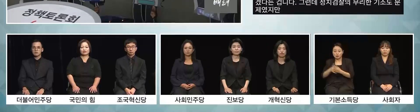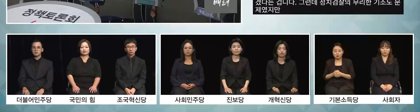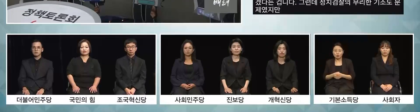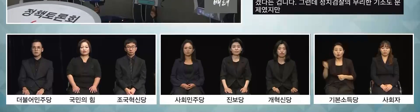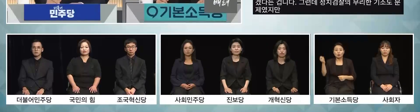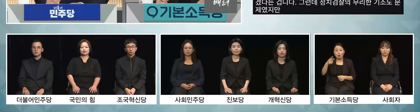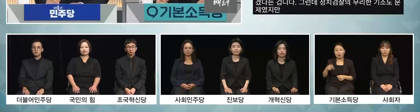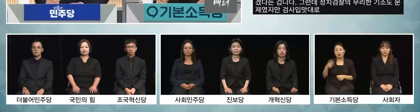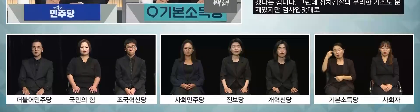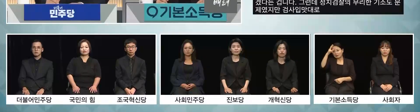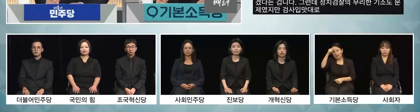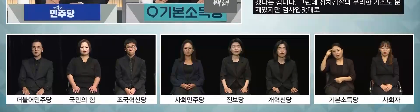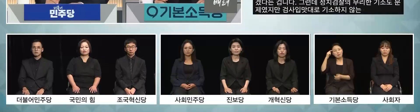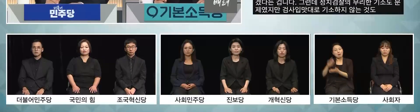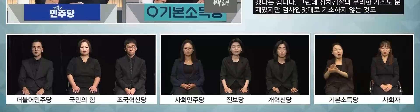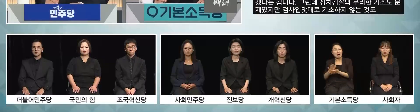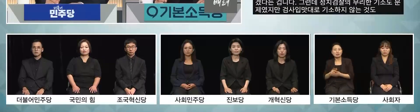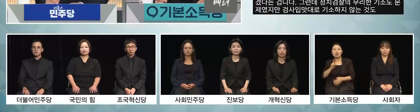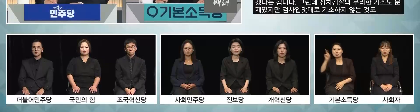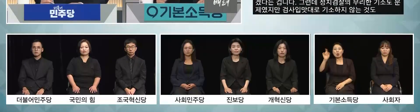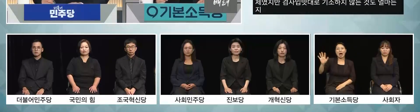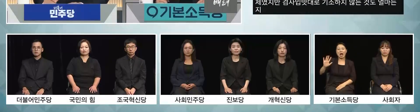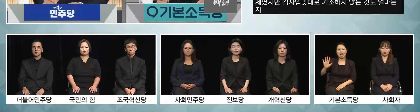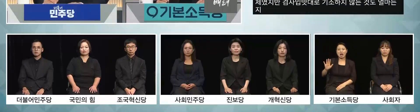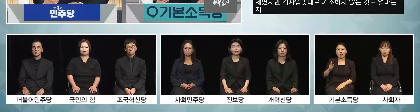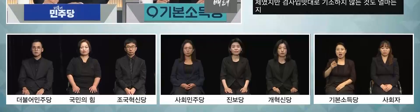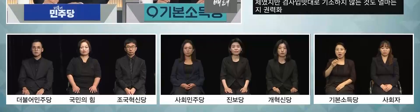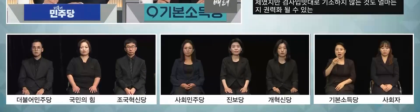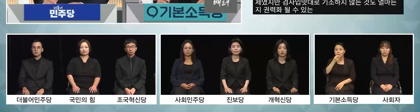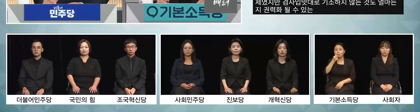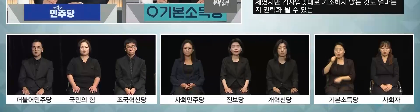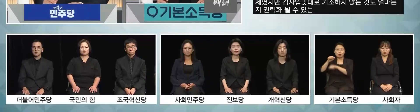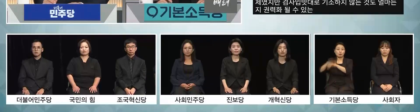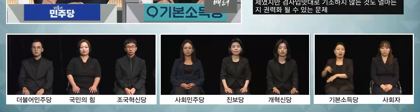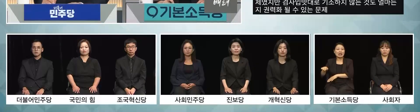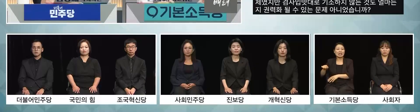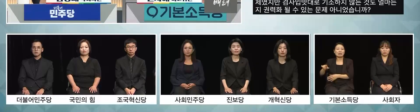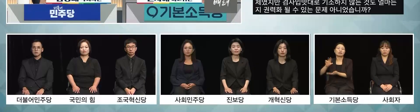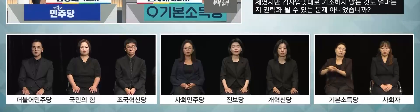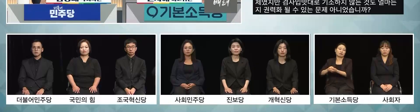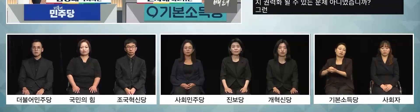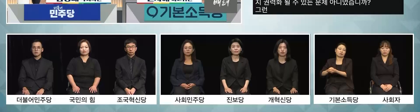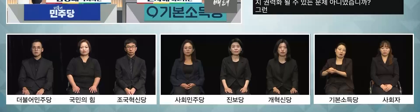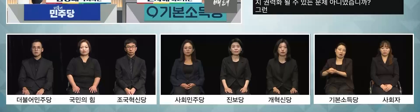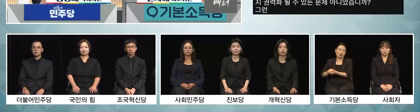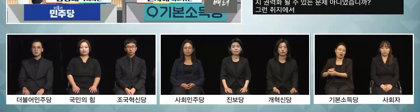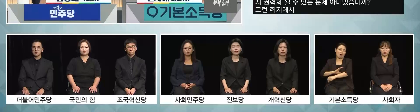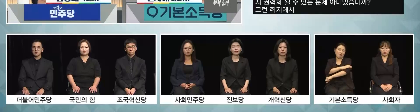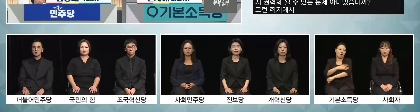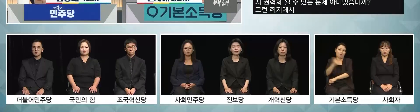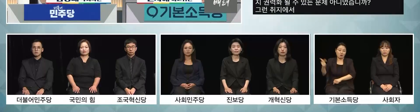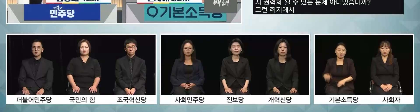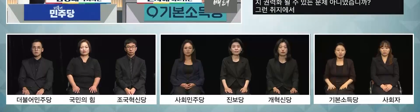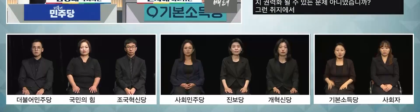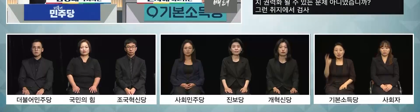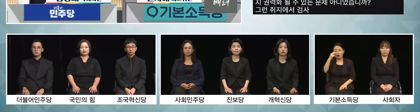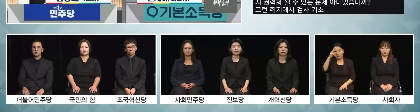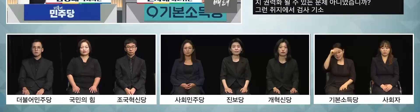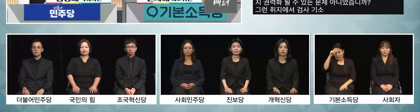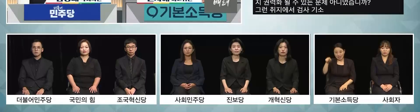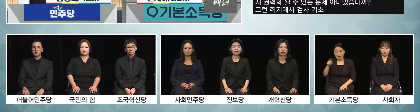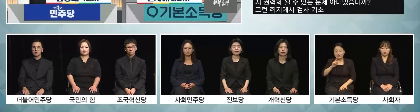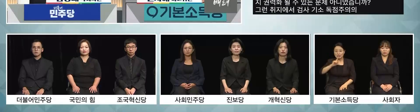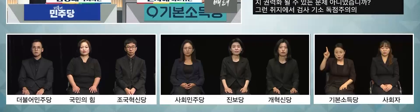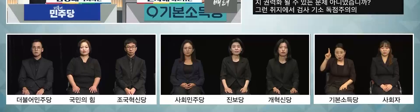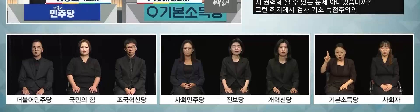않는 것도 얼마든지 권력화될 수 있는 문제 아니었습니까? 그런 취지에서 검사 기소 독점주의의